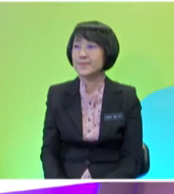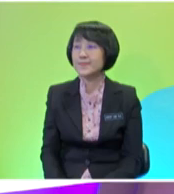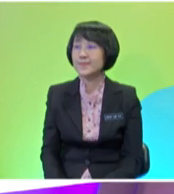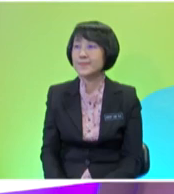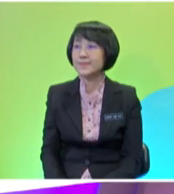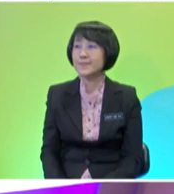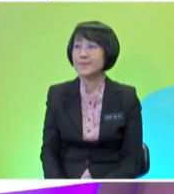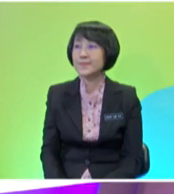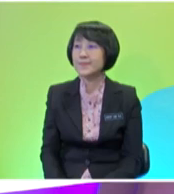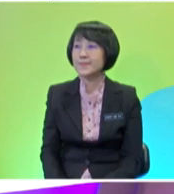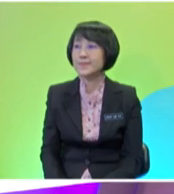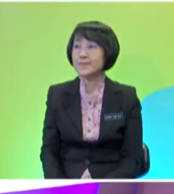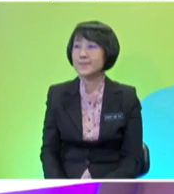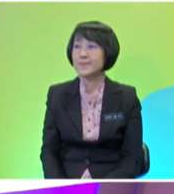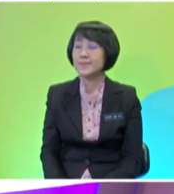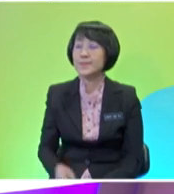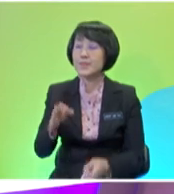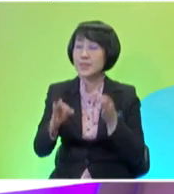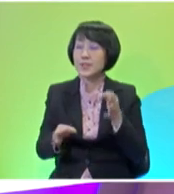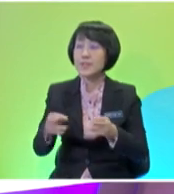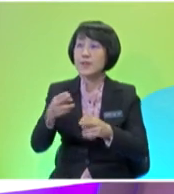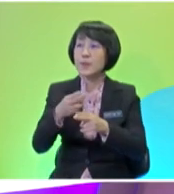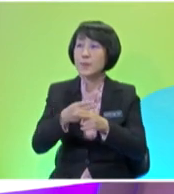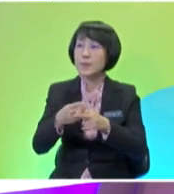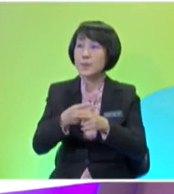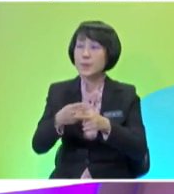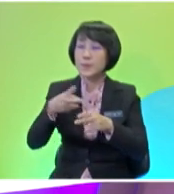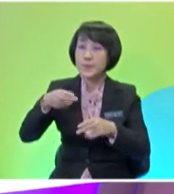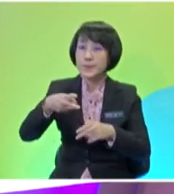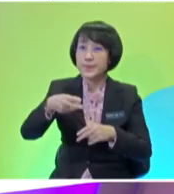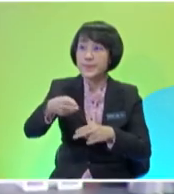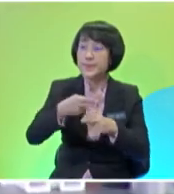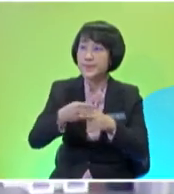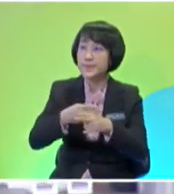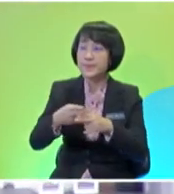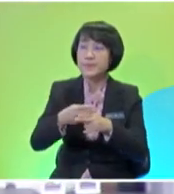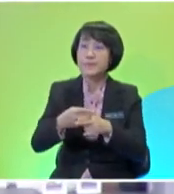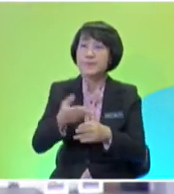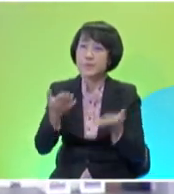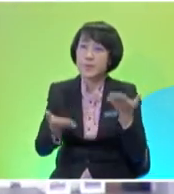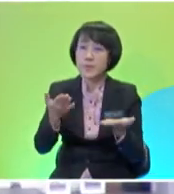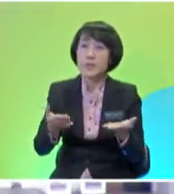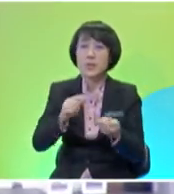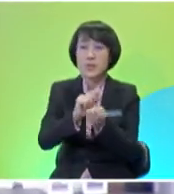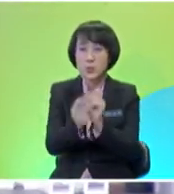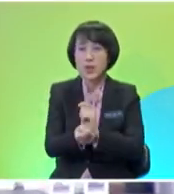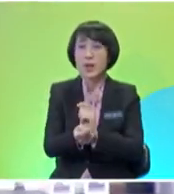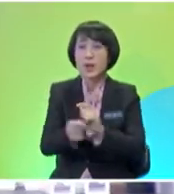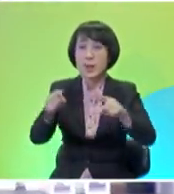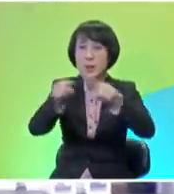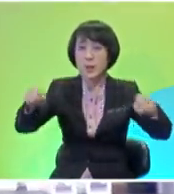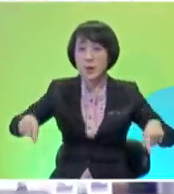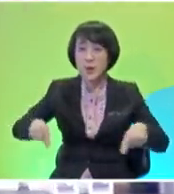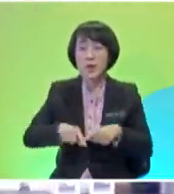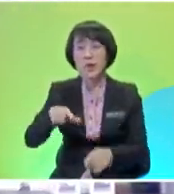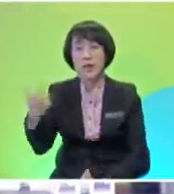terlalu, maksudnya dia terpendek daripada ukuran yang asal, okay. Mungkin kita terpaksa guna yang bahan yang lainlah. Tapi biasanya kalau tersengit tu tak ada masalah,